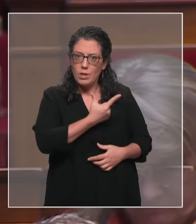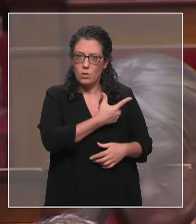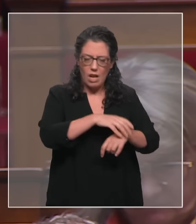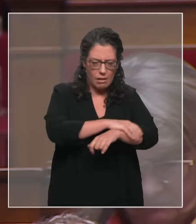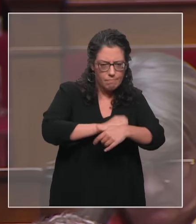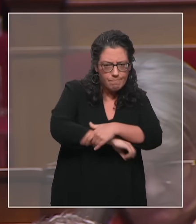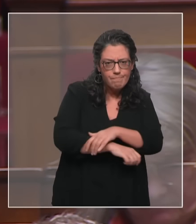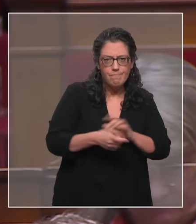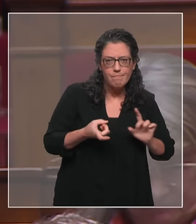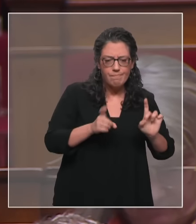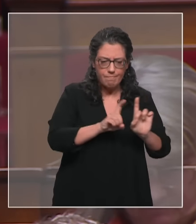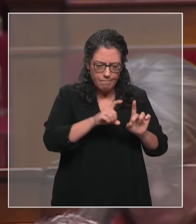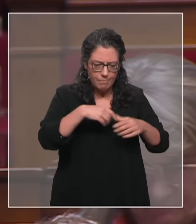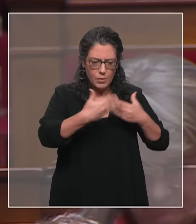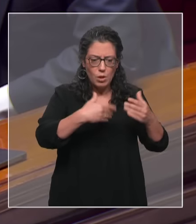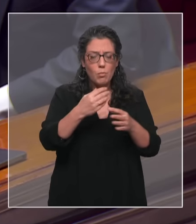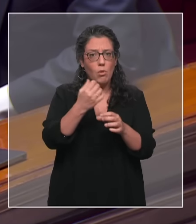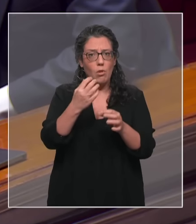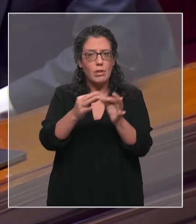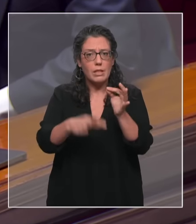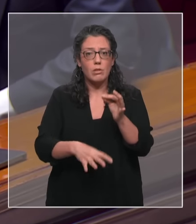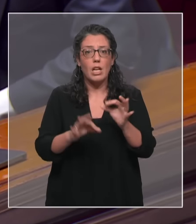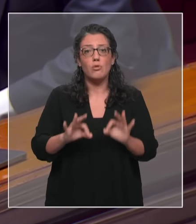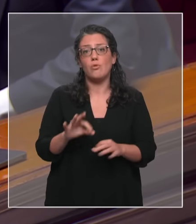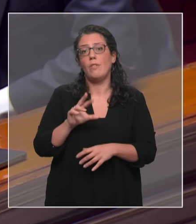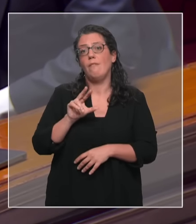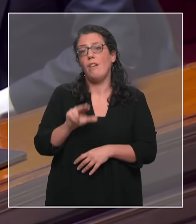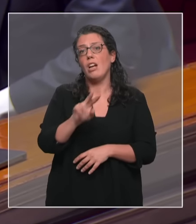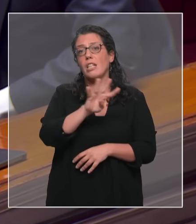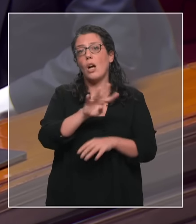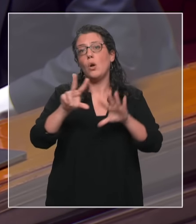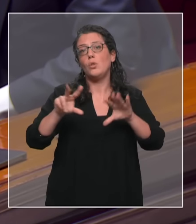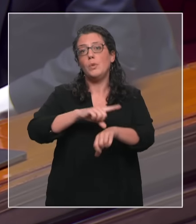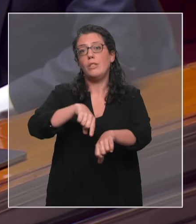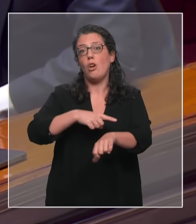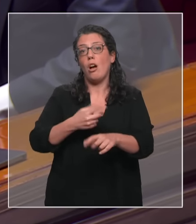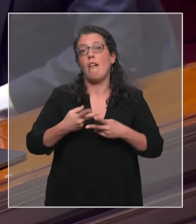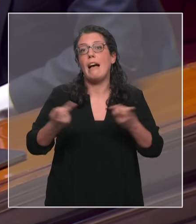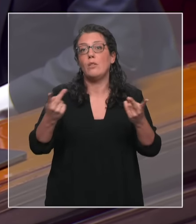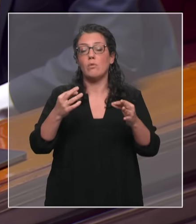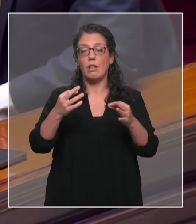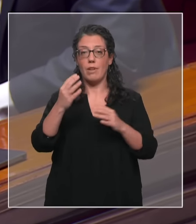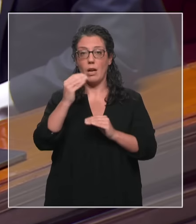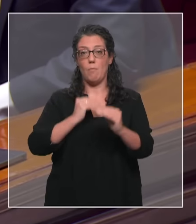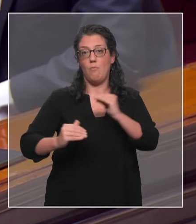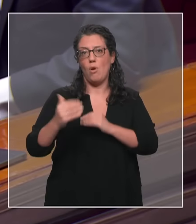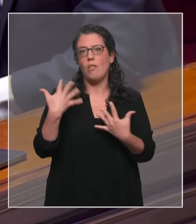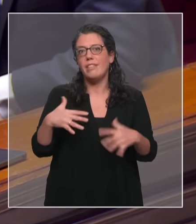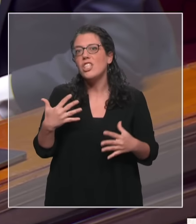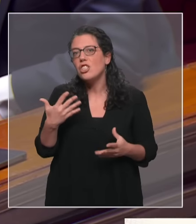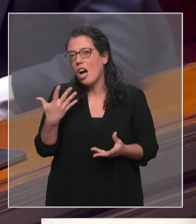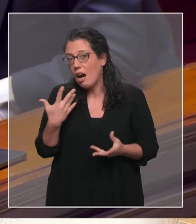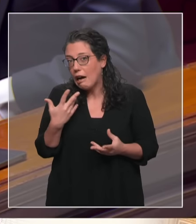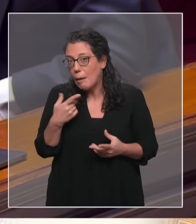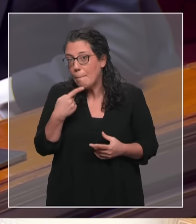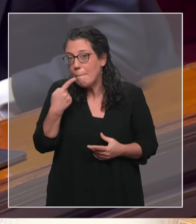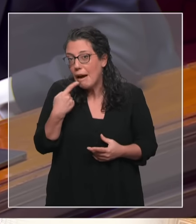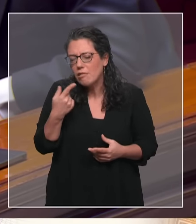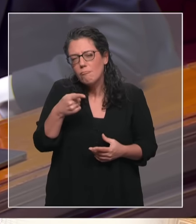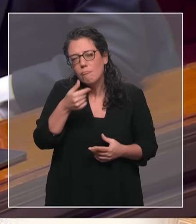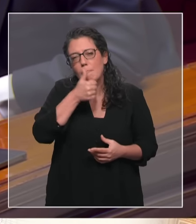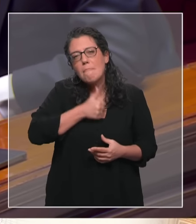qui va aboutir, nous sommes à 48 heures de l'annonce, eh bien, de ce plan dont nous vous avons déjà parlé. Je vous demande donc un tout petit peu de